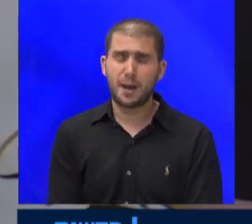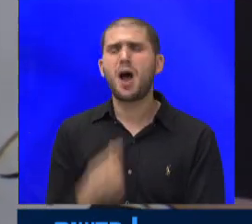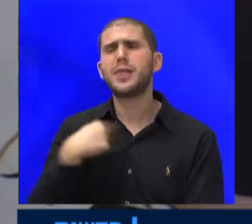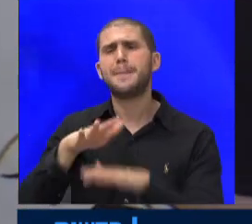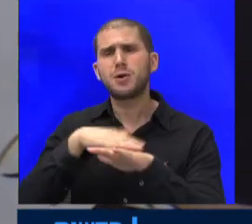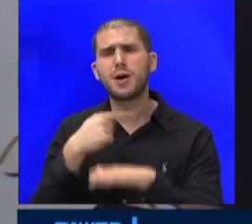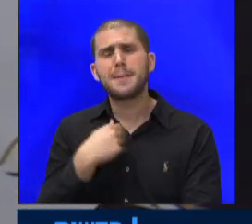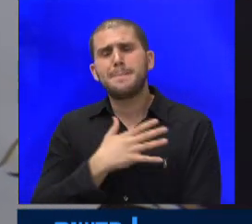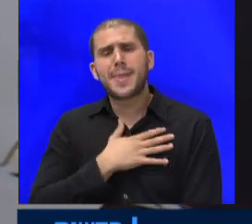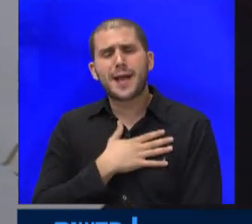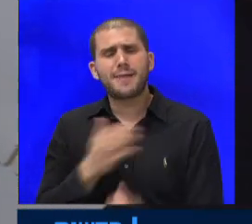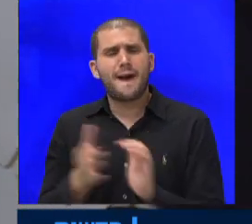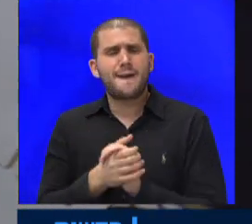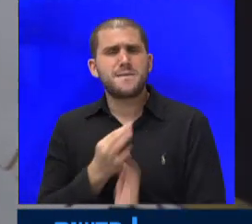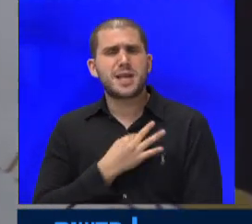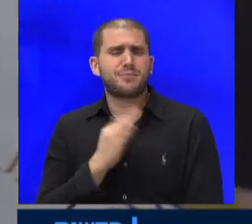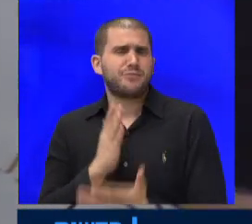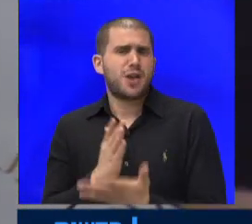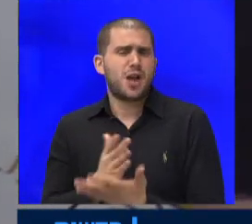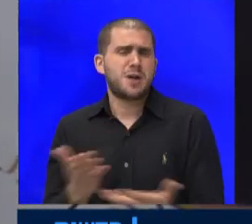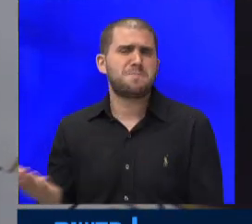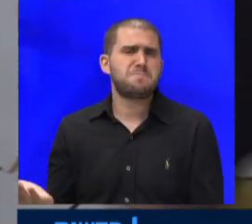שלי, ו...